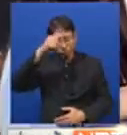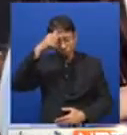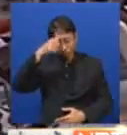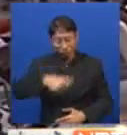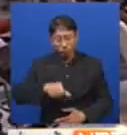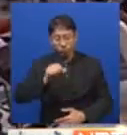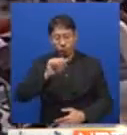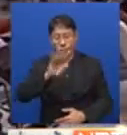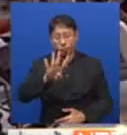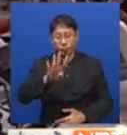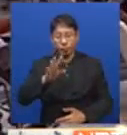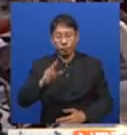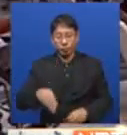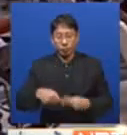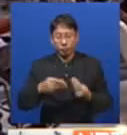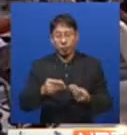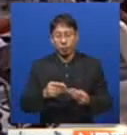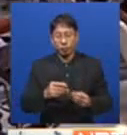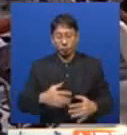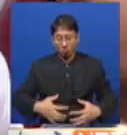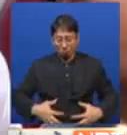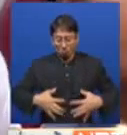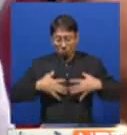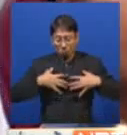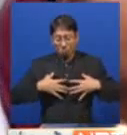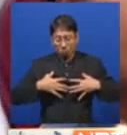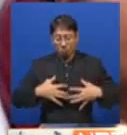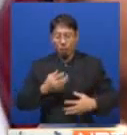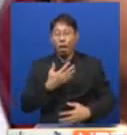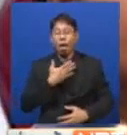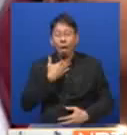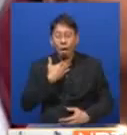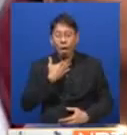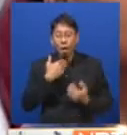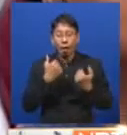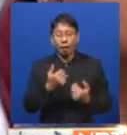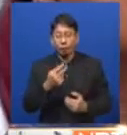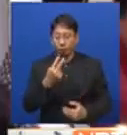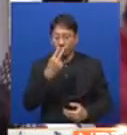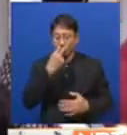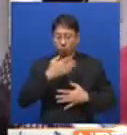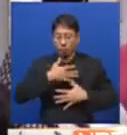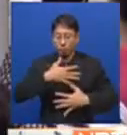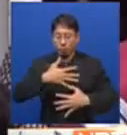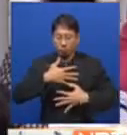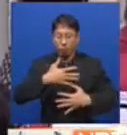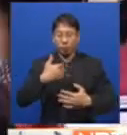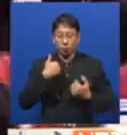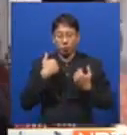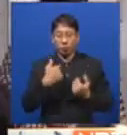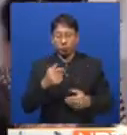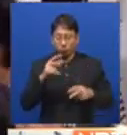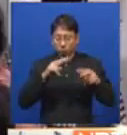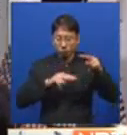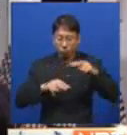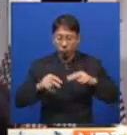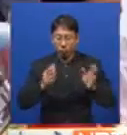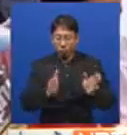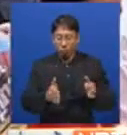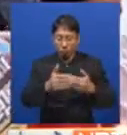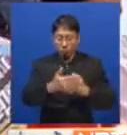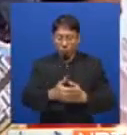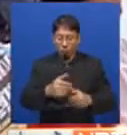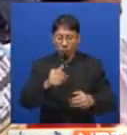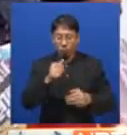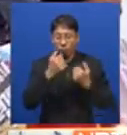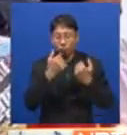วันไอจามปอดบวมรุนแรงเป็นกลุ่มก้อนโรคทางเดินหายใจการตรวจวินิจฉัยโรคทางห้องปฏิบัติการซึ่